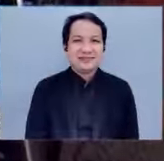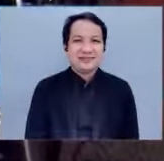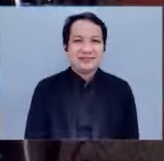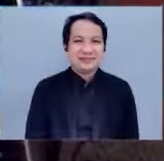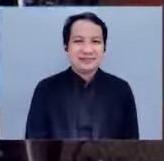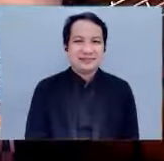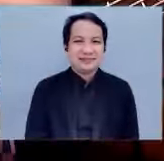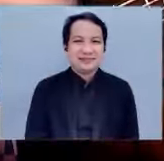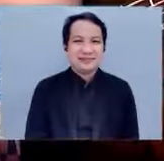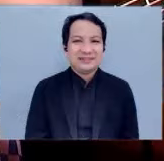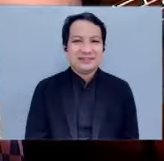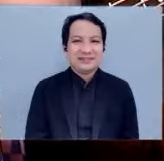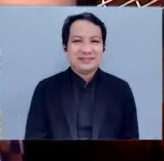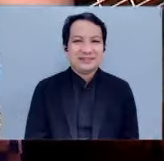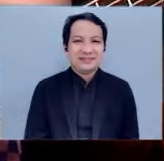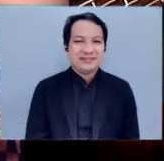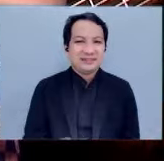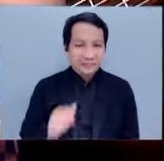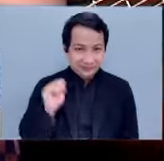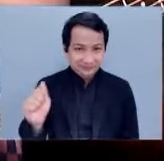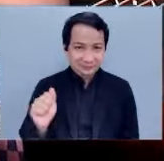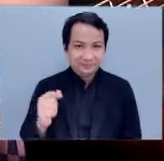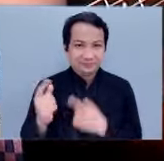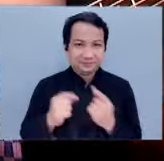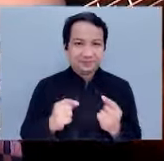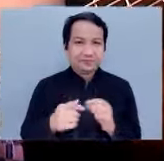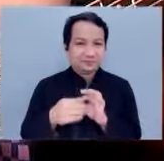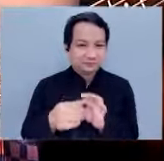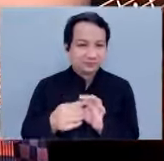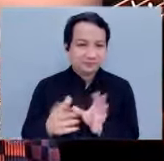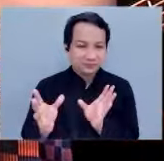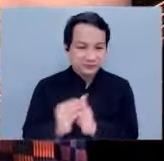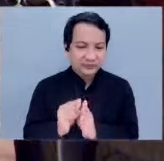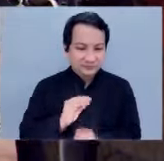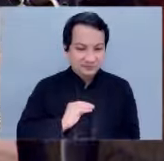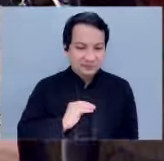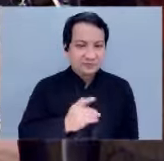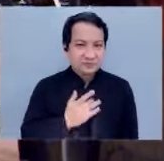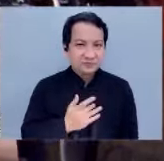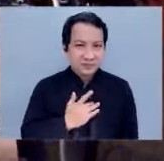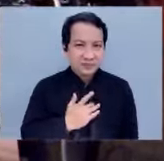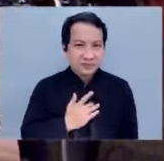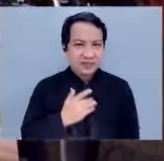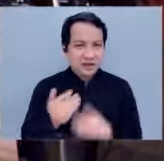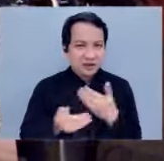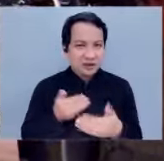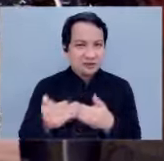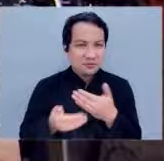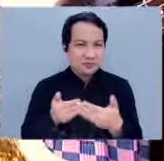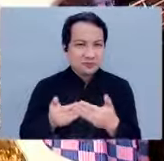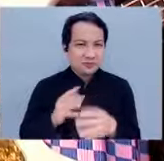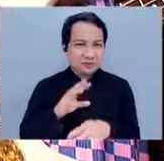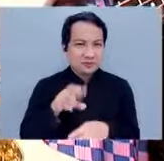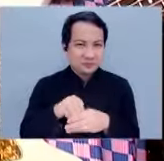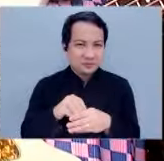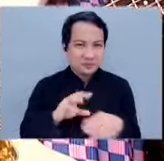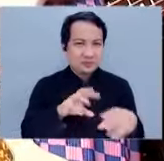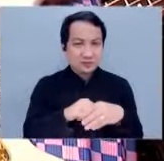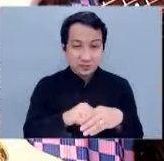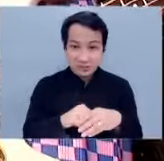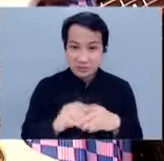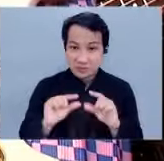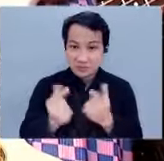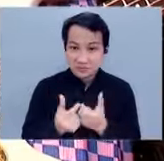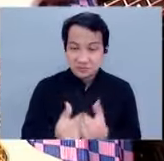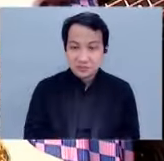Kasi nakikita ko you're also doing your thing over here. Paano naman yung proseso sa'yo coming into the band?